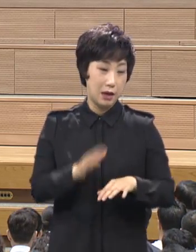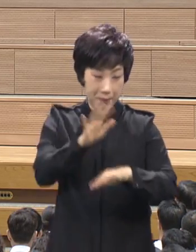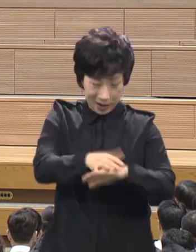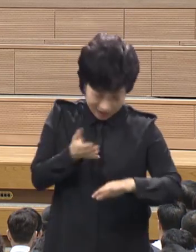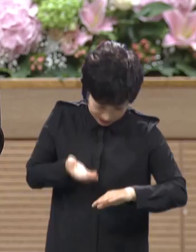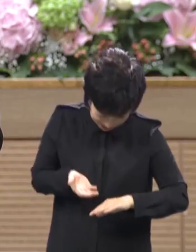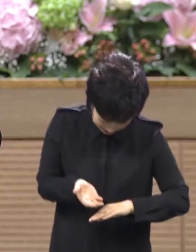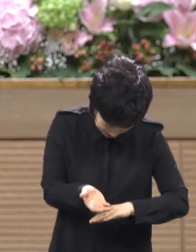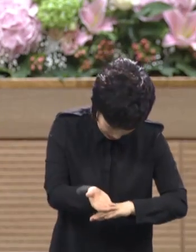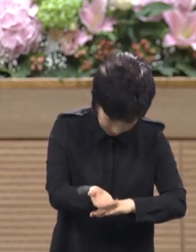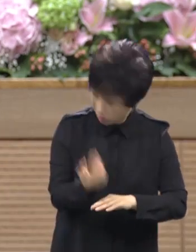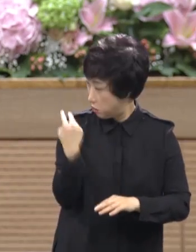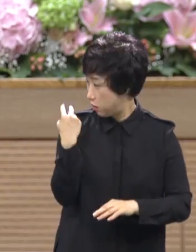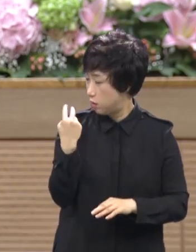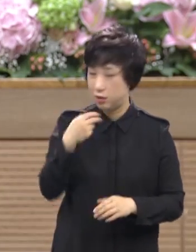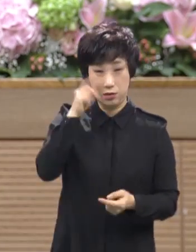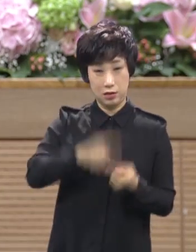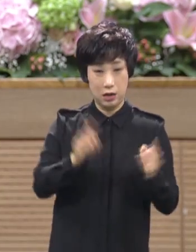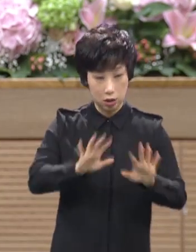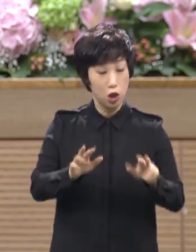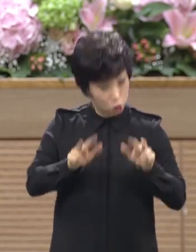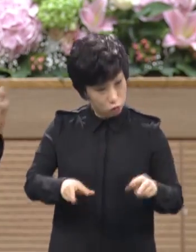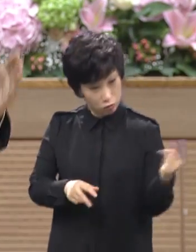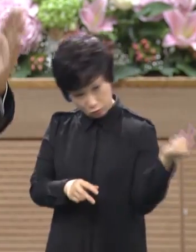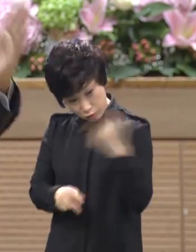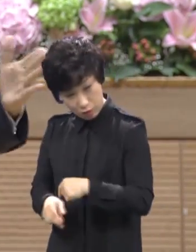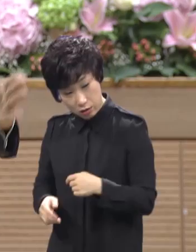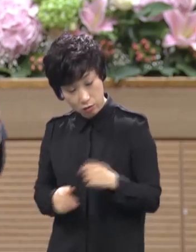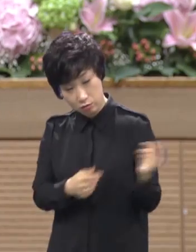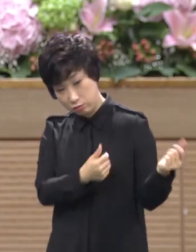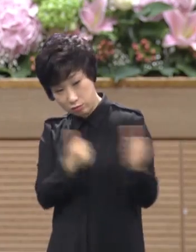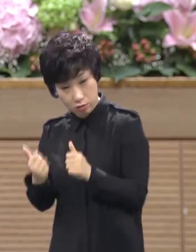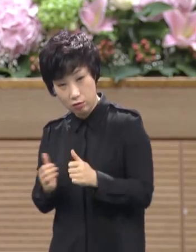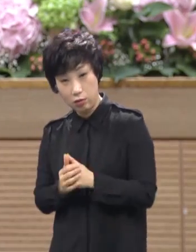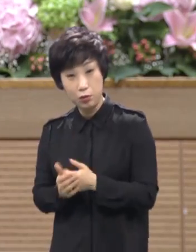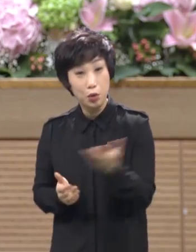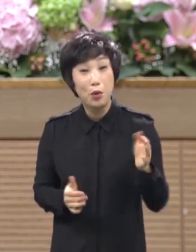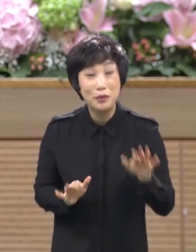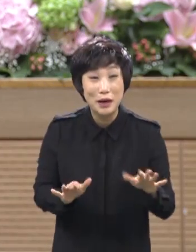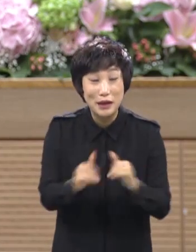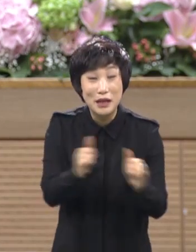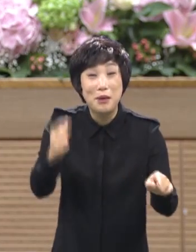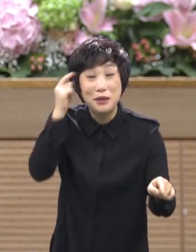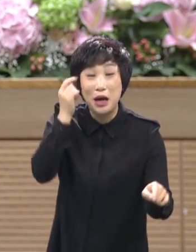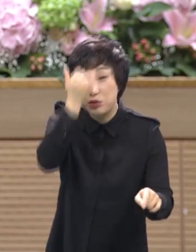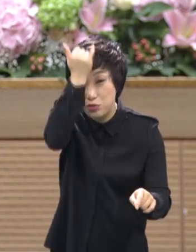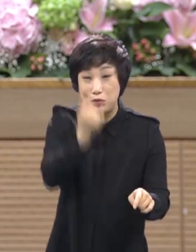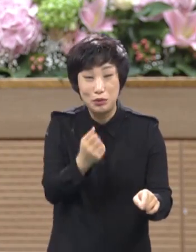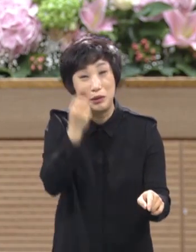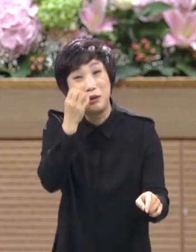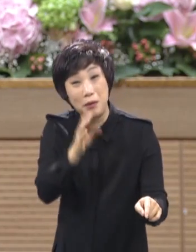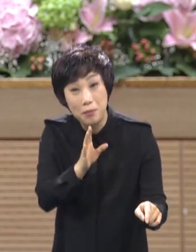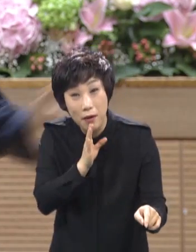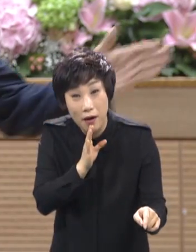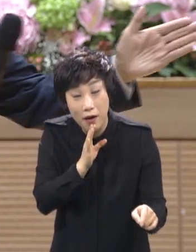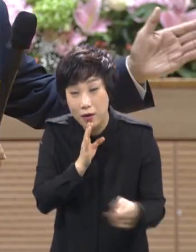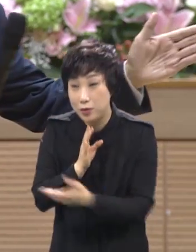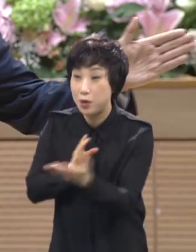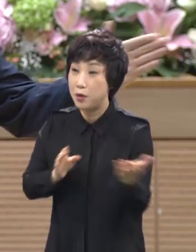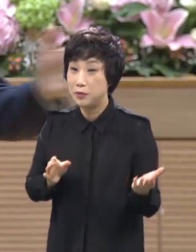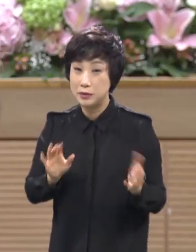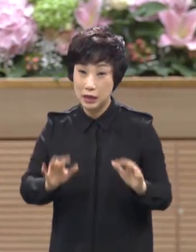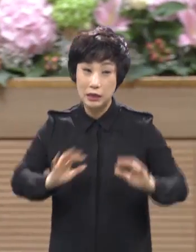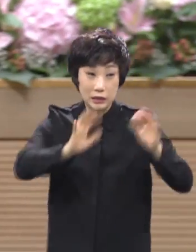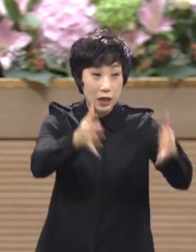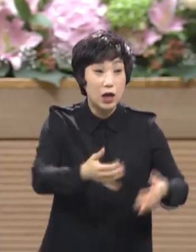합당치 않아. 바로 지금부터 쫓아. 윤리적으로 문제가 있잖아. 이런 것들은 다. 여러분은 이